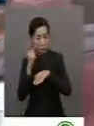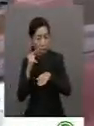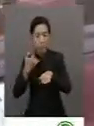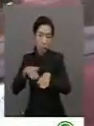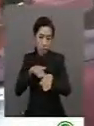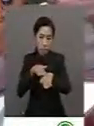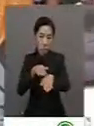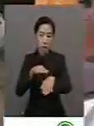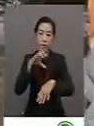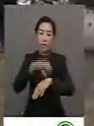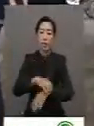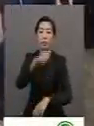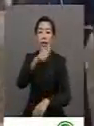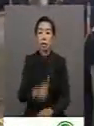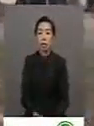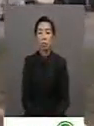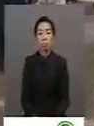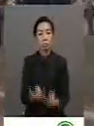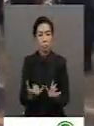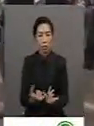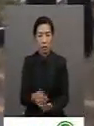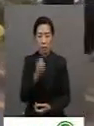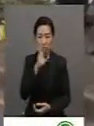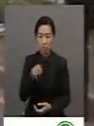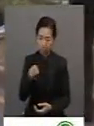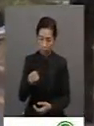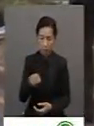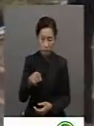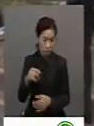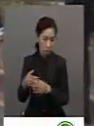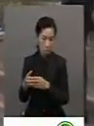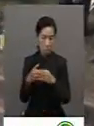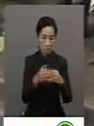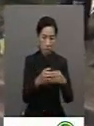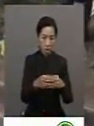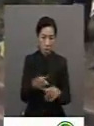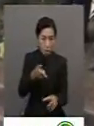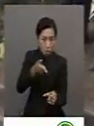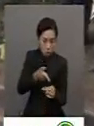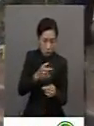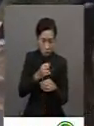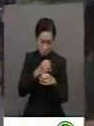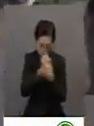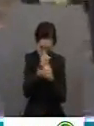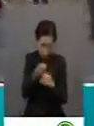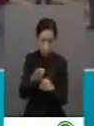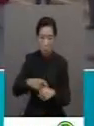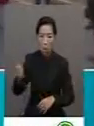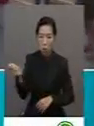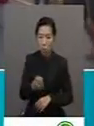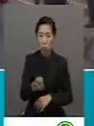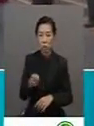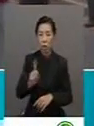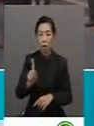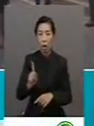ดจนควบคุมตัวได้เบื้องต้นก็นำไปสอบสวนนำไปตรวจปัสสาวะและดำเนินคดีในข้อหา